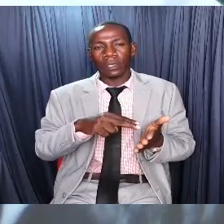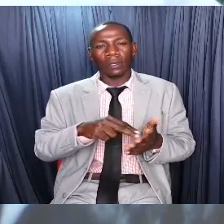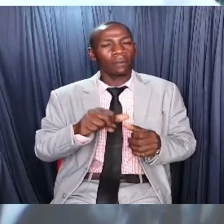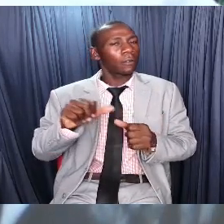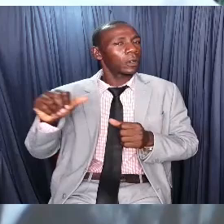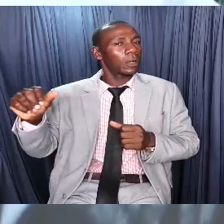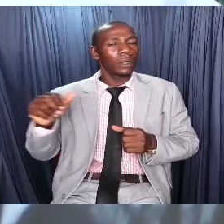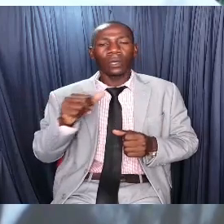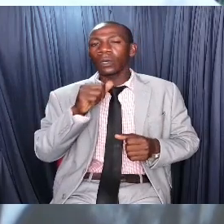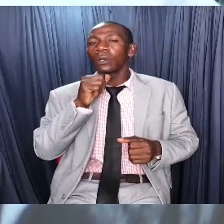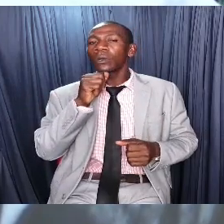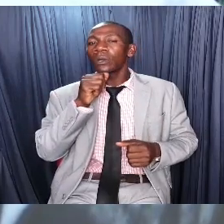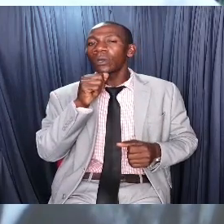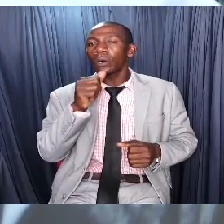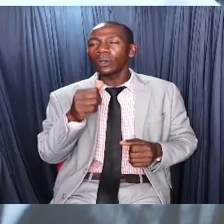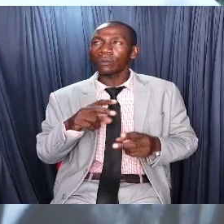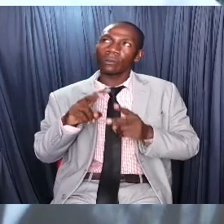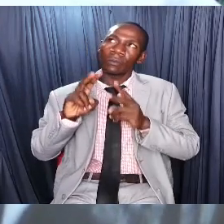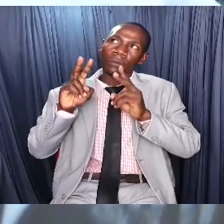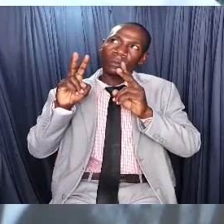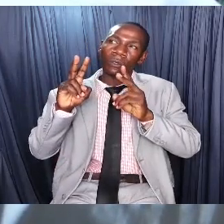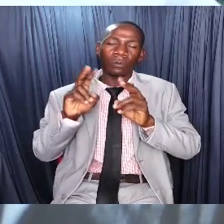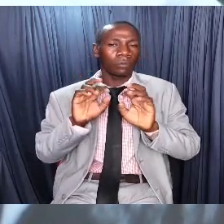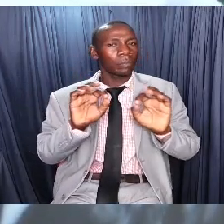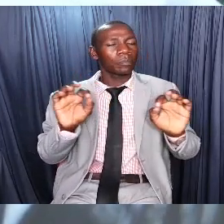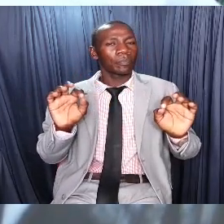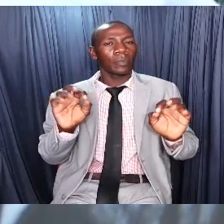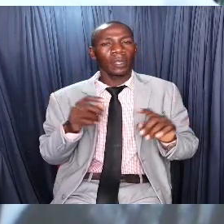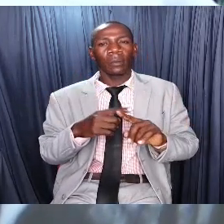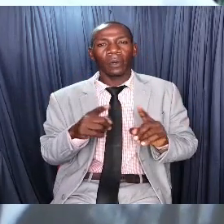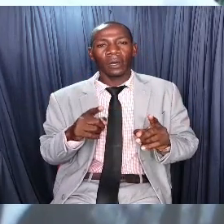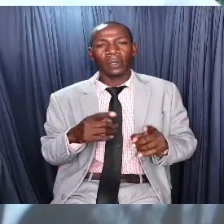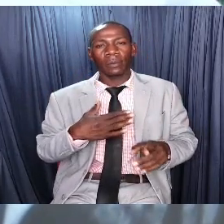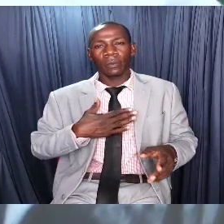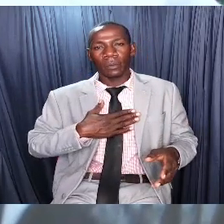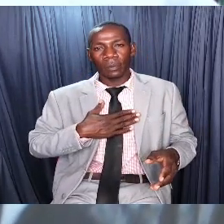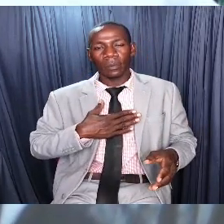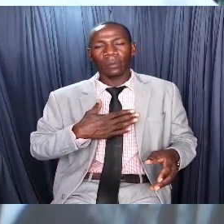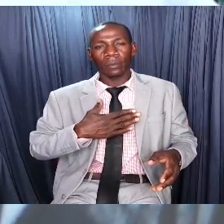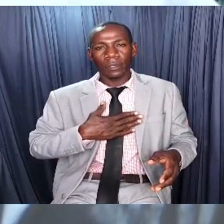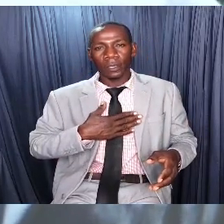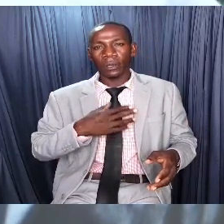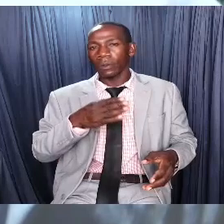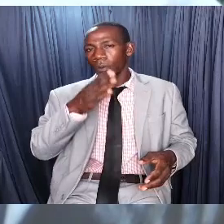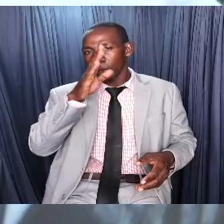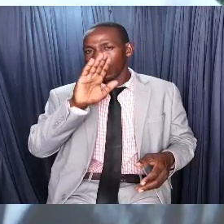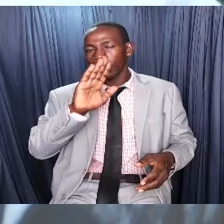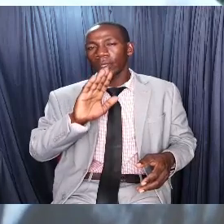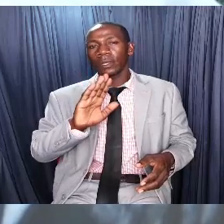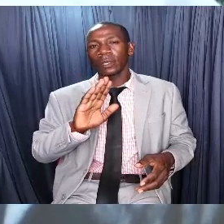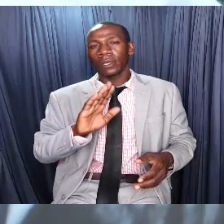mbali, wala hakudhubutu hata kuinua macho yake mbinguni, bali alijipiga piga kifua akisema, Ee